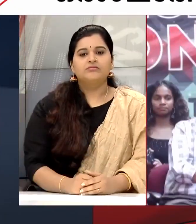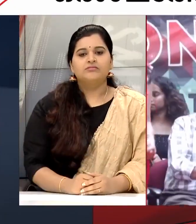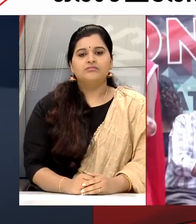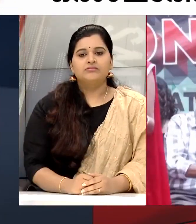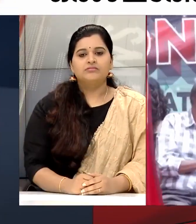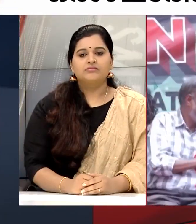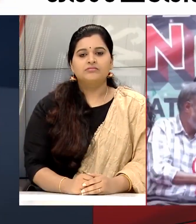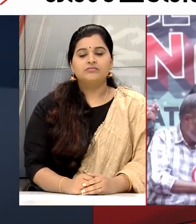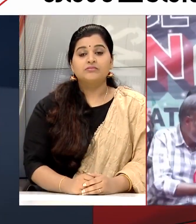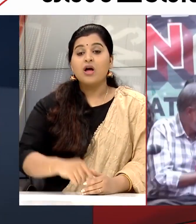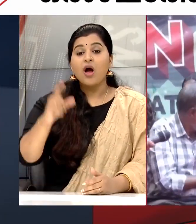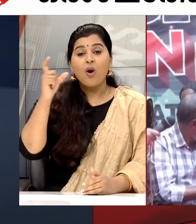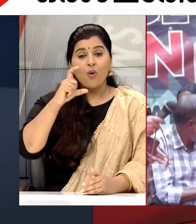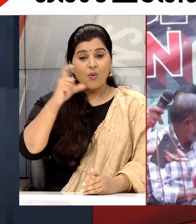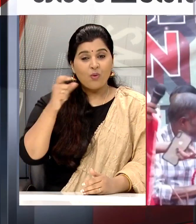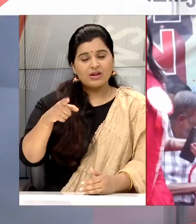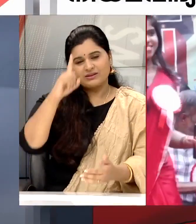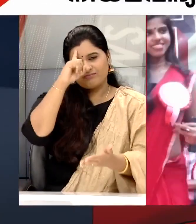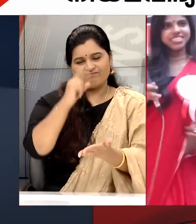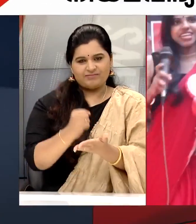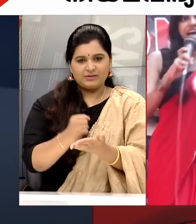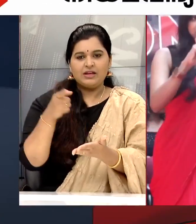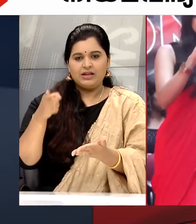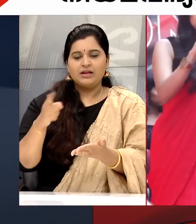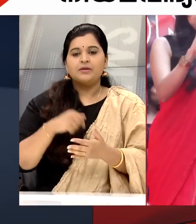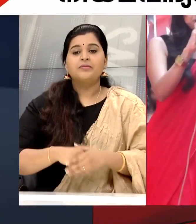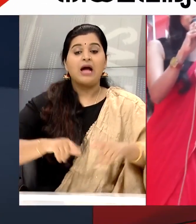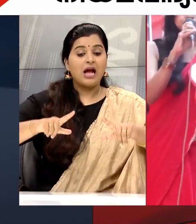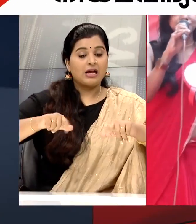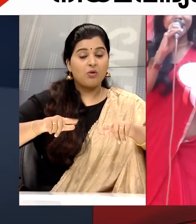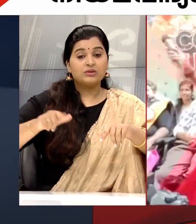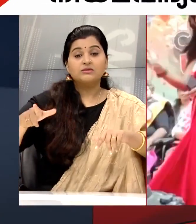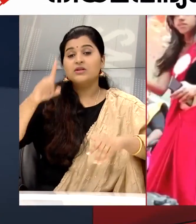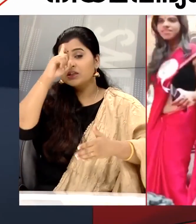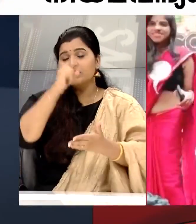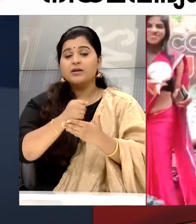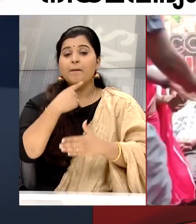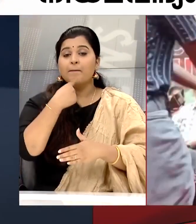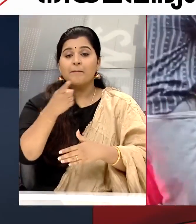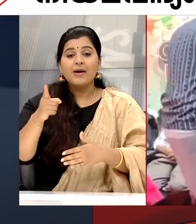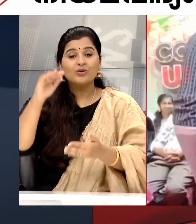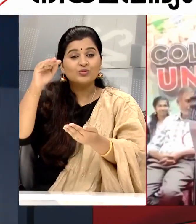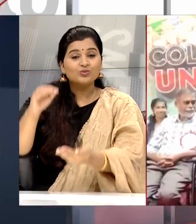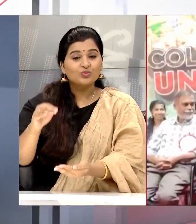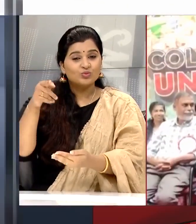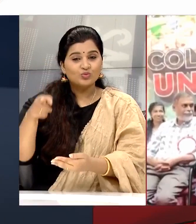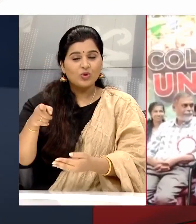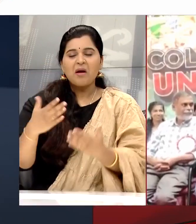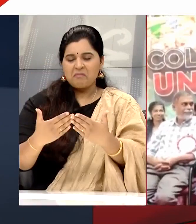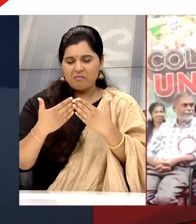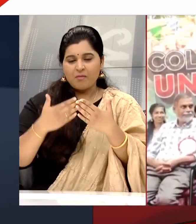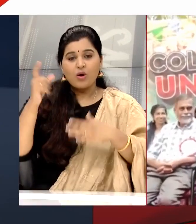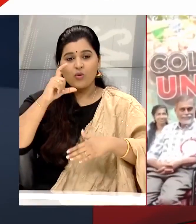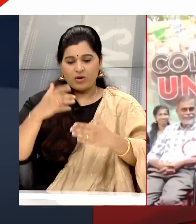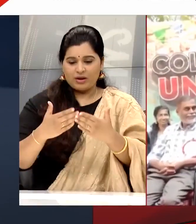തീർച്ചയായിട്ടും കോളേജിൻ്റെ സ്റ്റാഫ് കൗൺസിൽ യോഗമാണ് ഇത്തരത്തിൽ ആ വിദ്യാർത്ഥിക്ക് സസ്പെൻഷൻ നൽകാൻ തീരുമാനിച്ചത്. ബുധനാഴ്ചയാണ് സംഭവം നടക്കുന്നത്.